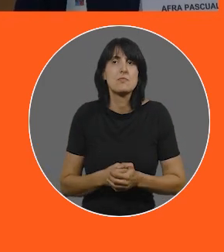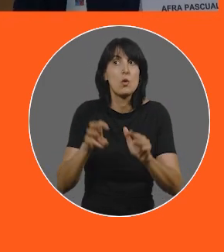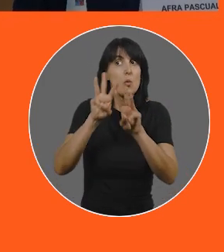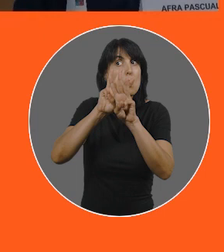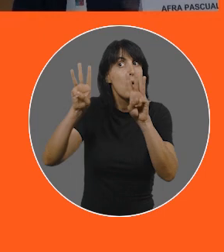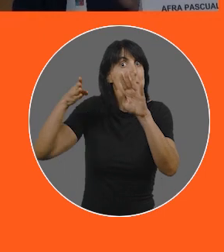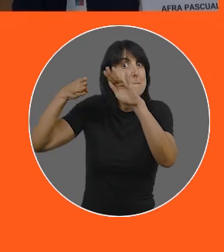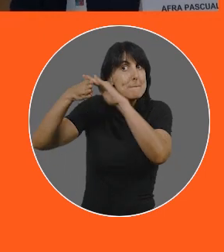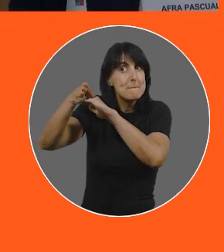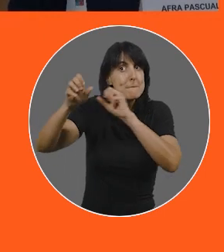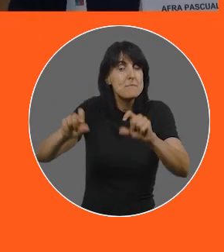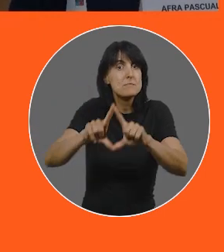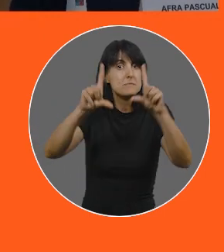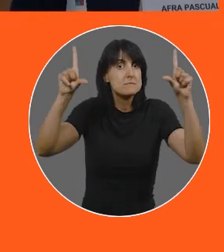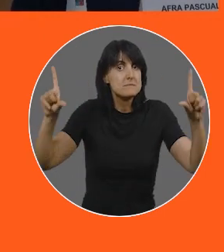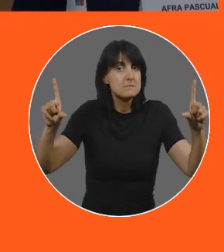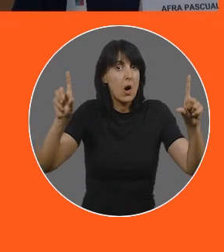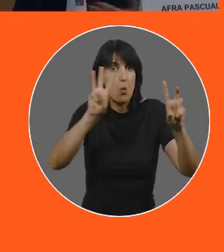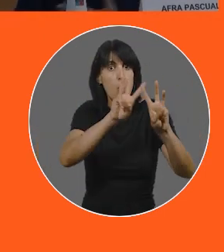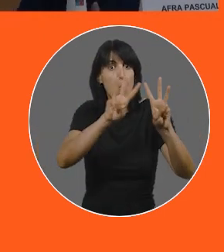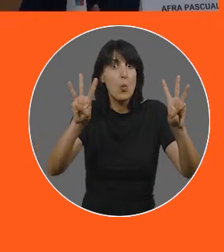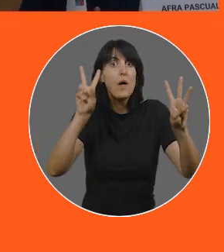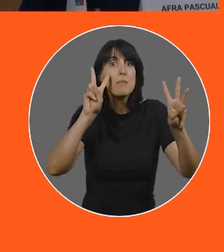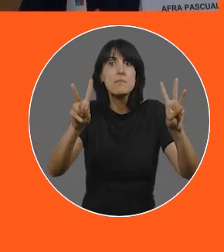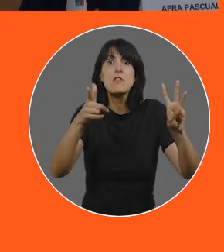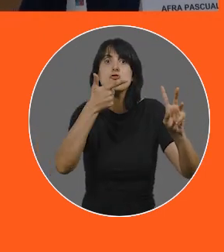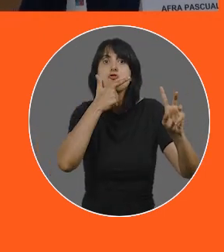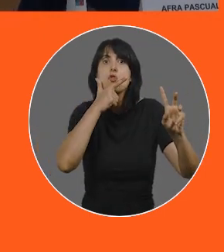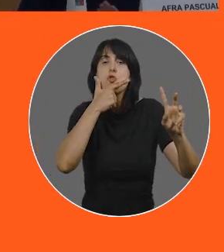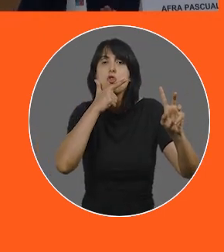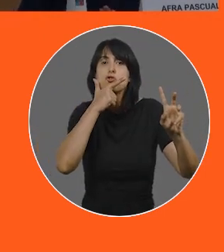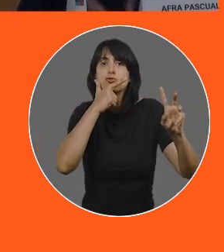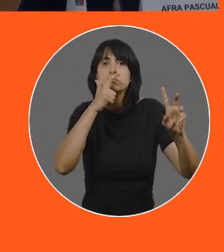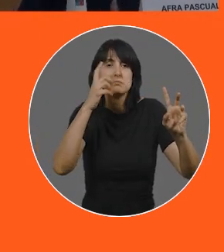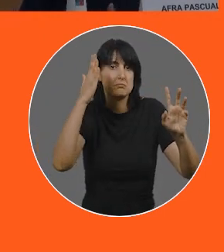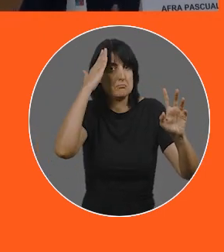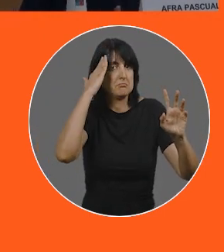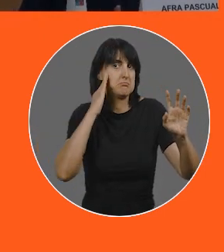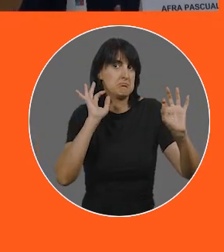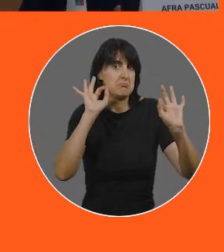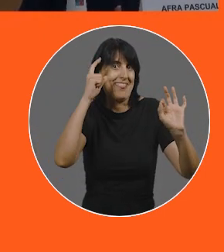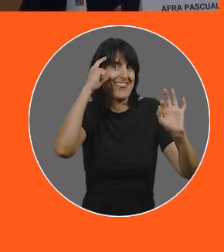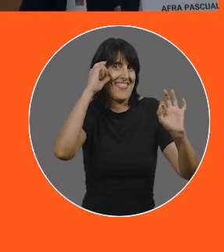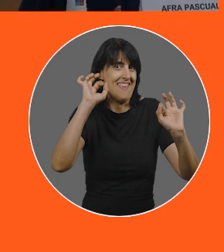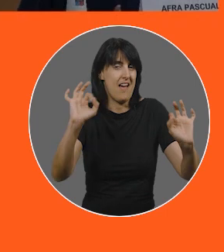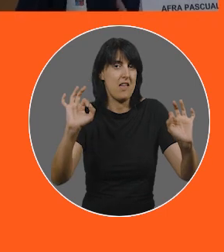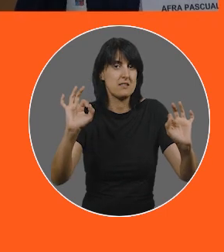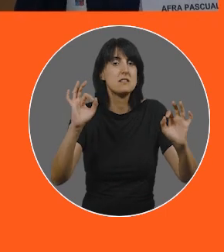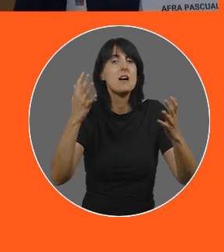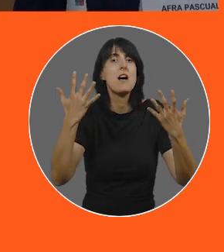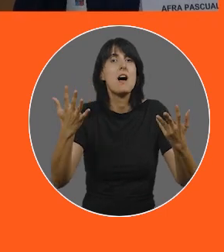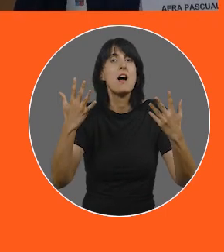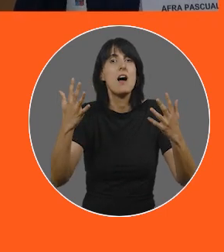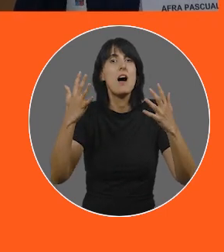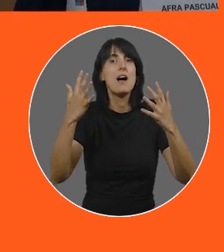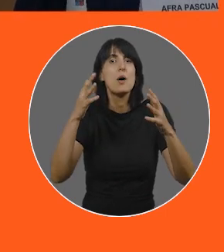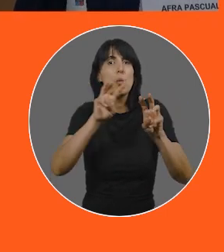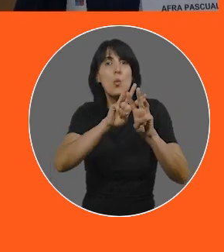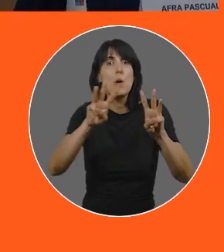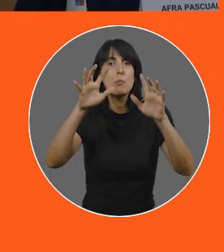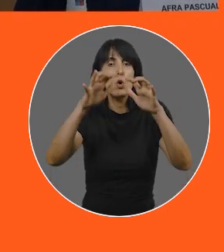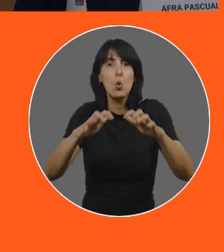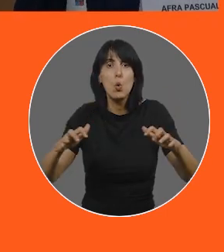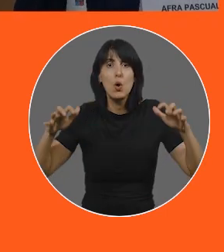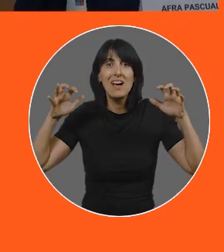Quan accedeixo a la web, a vegades visualitzo la web amb colors de dia. Per exemple, ara estem treballant amb la web del